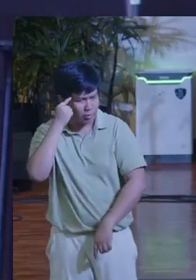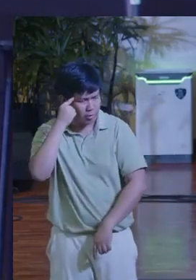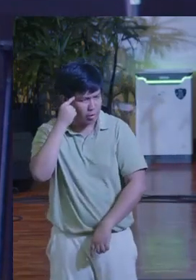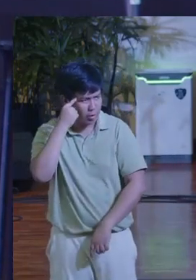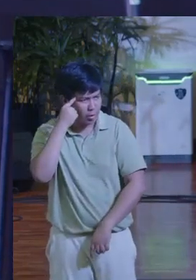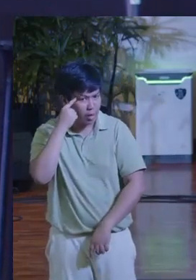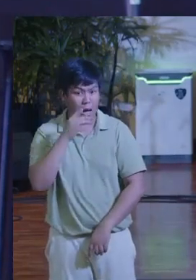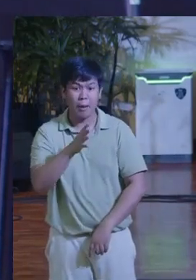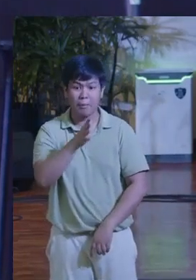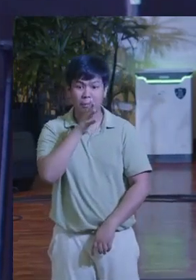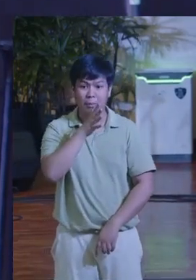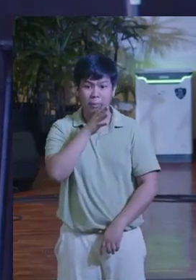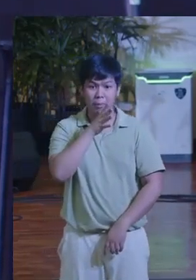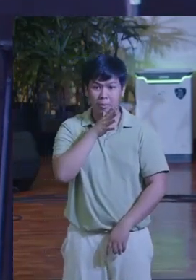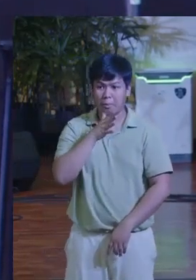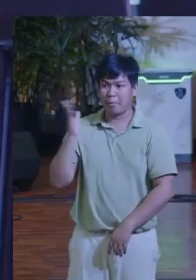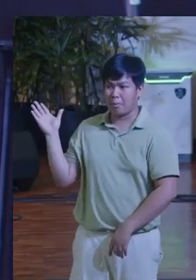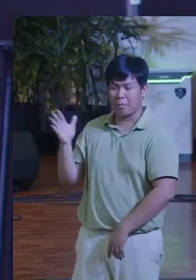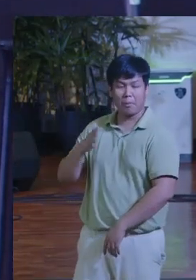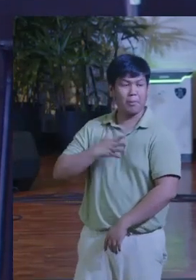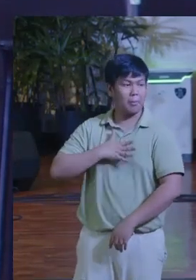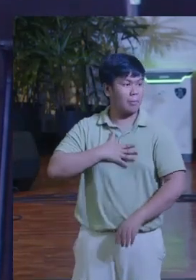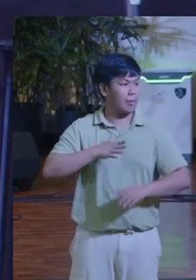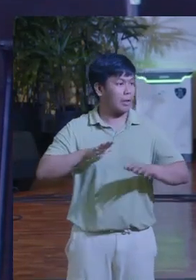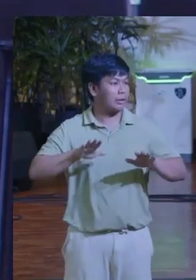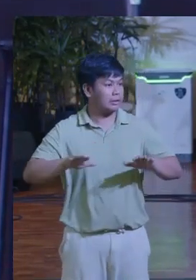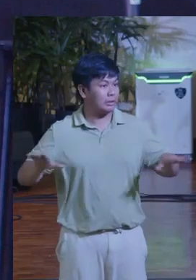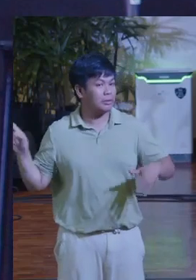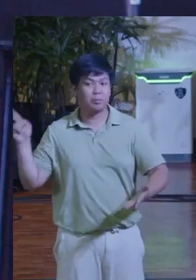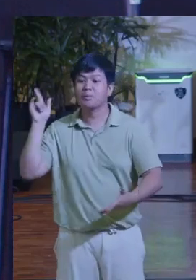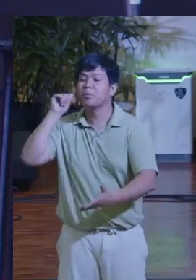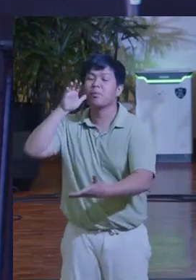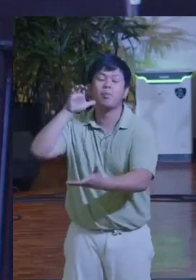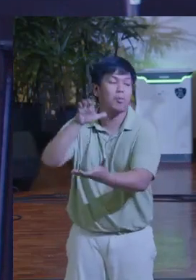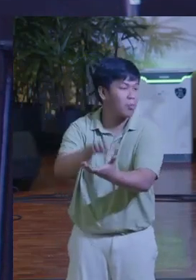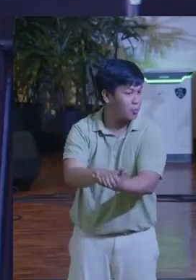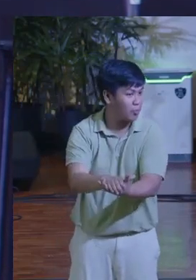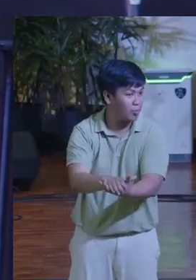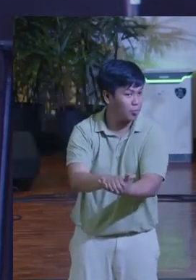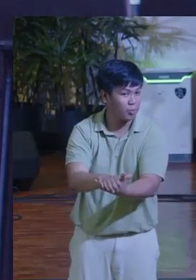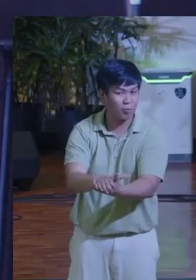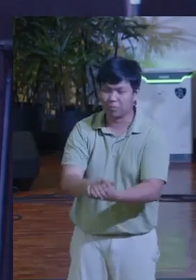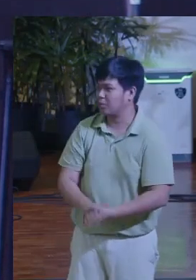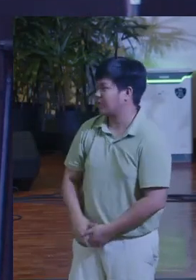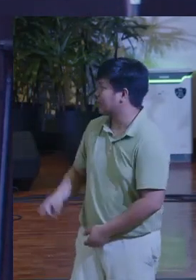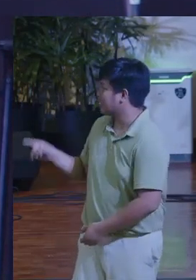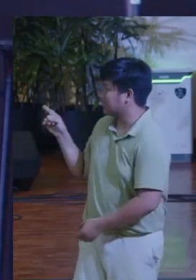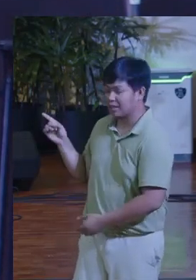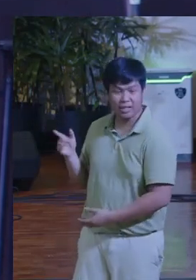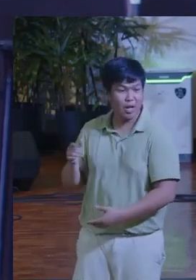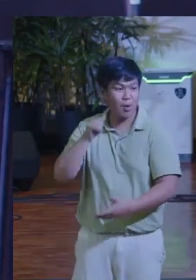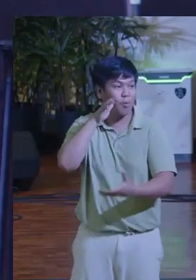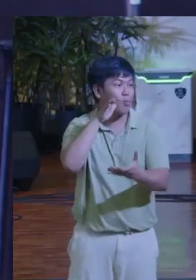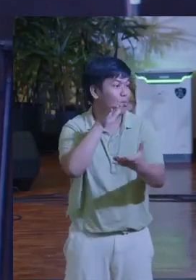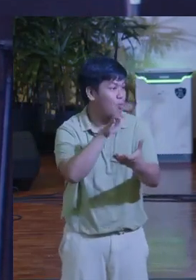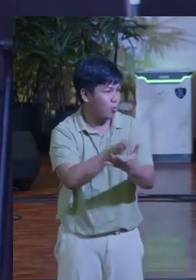sa mother ng aking mga anak. No? Dahil siya po ay